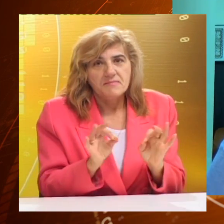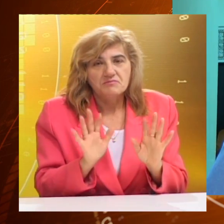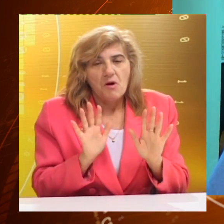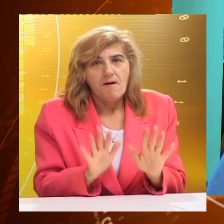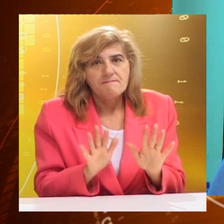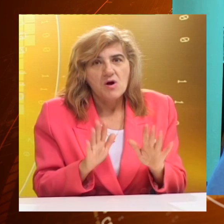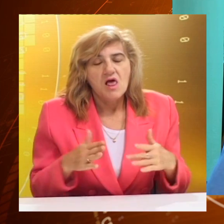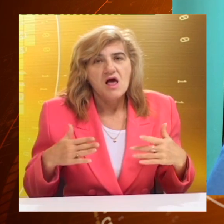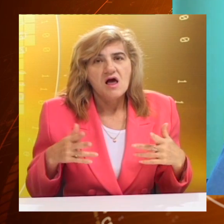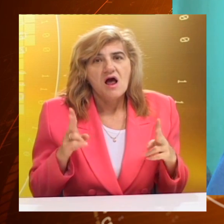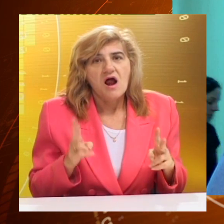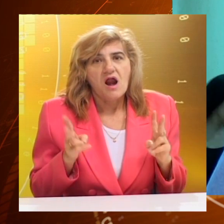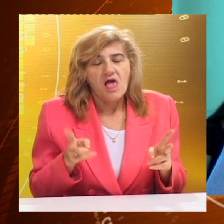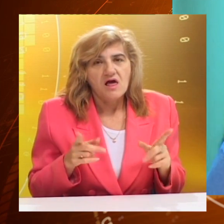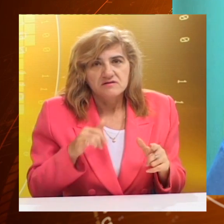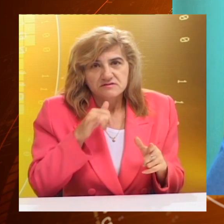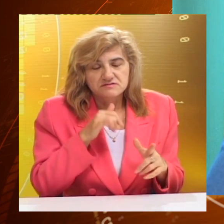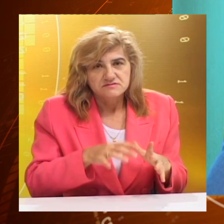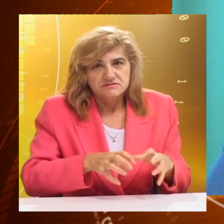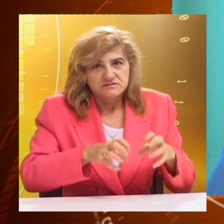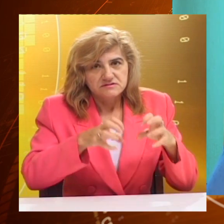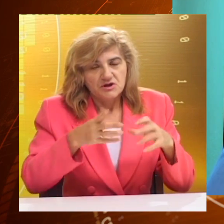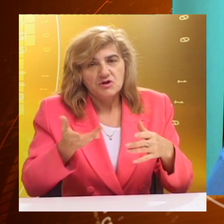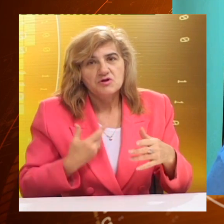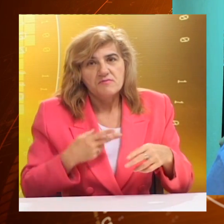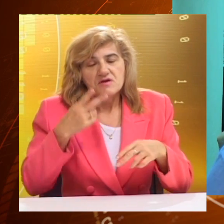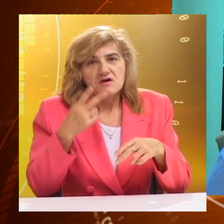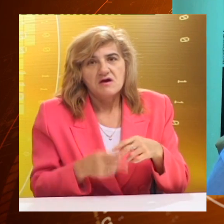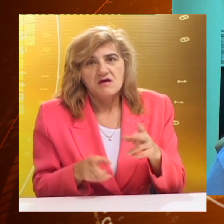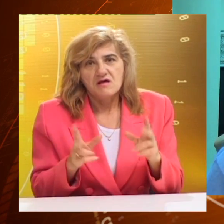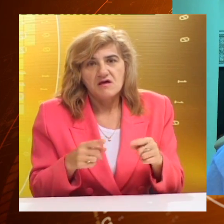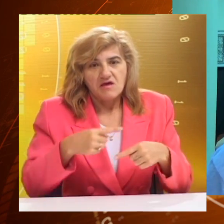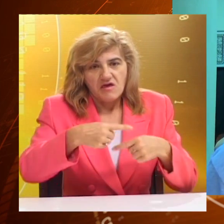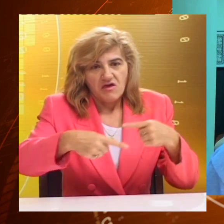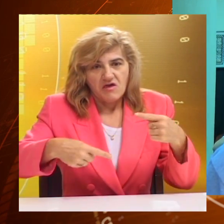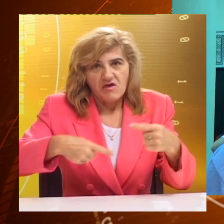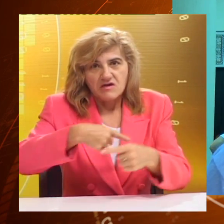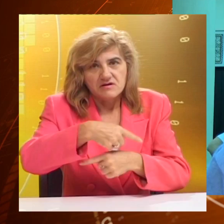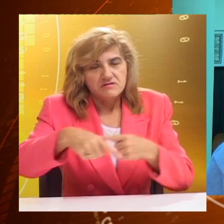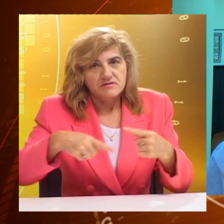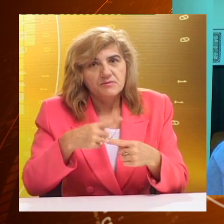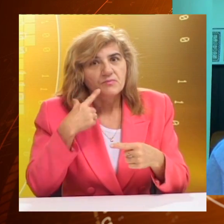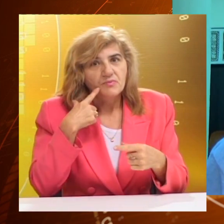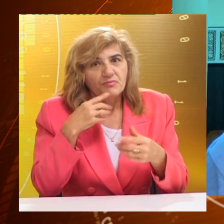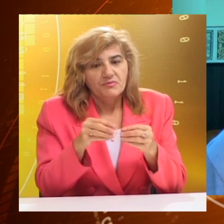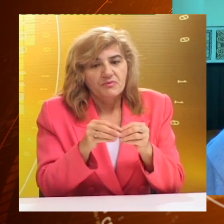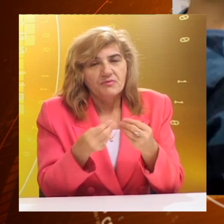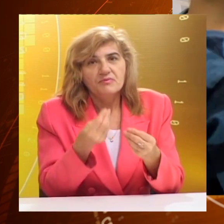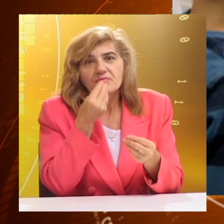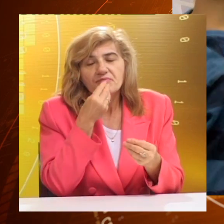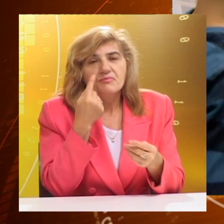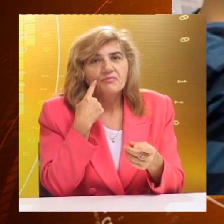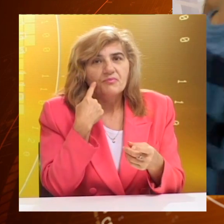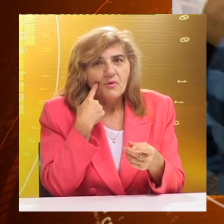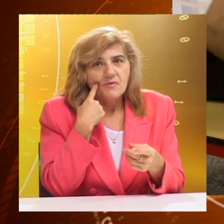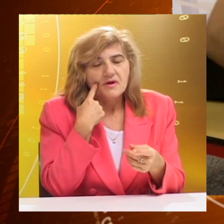što postepeno hlade čokoladu i na kraju iz kalupa vade čvrstu ohlađenu čokoladu koja isto tako može da se proba. Deca